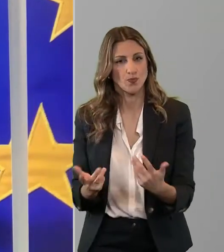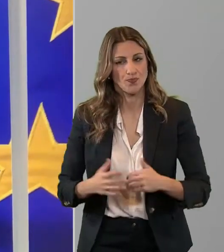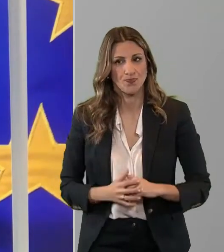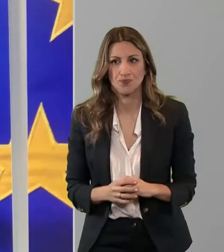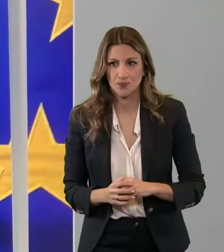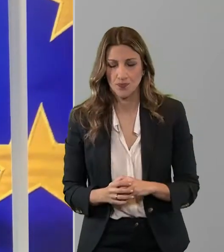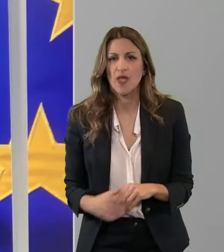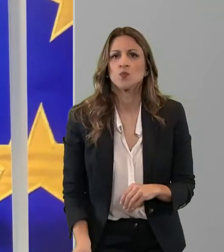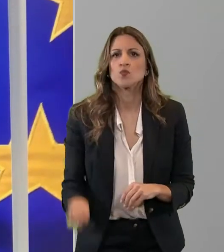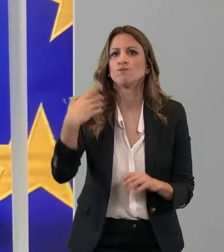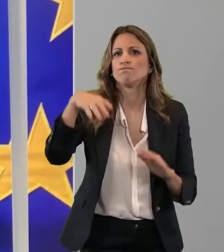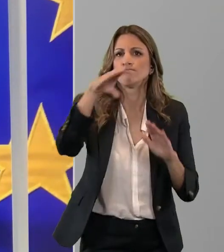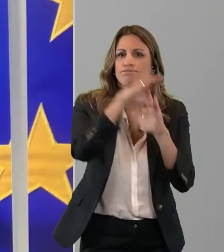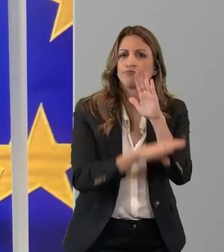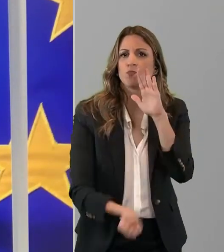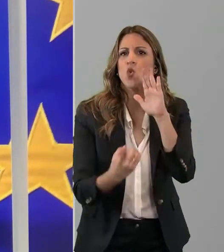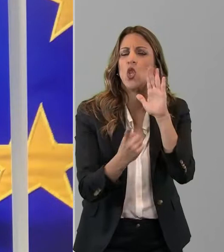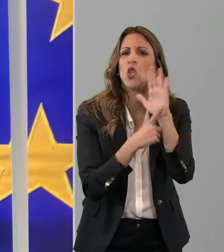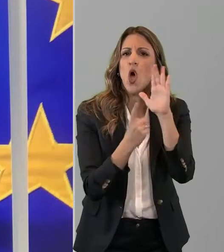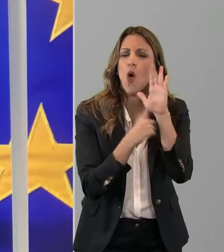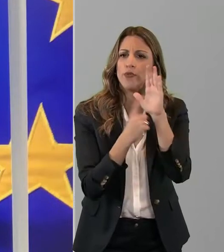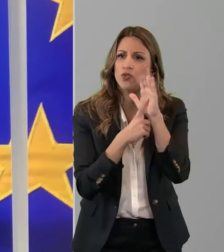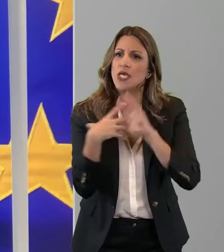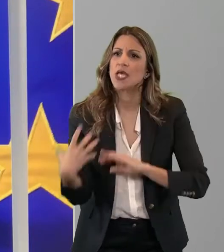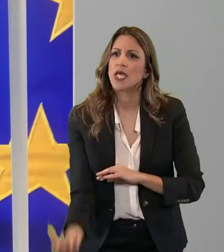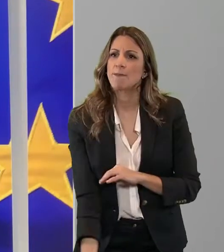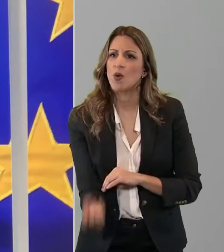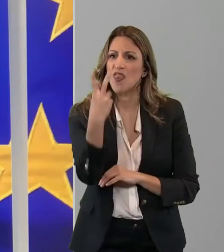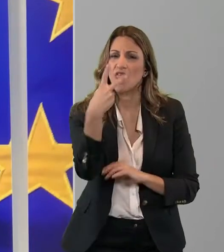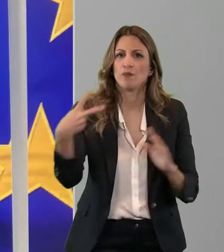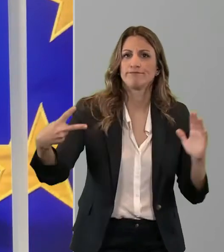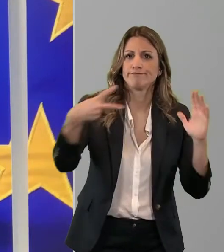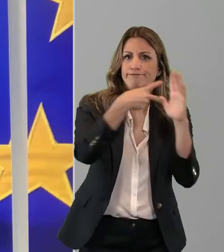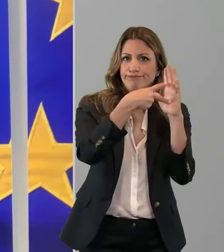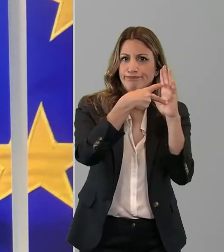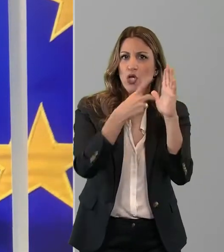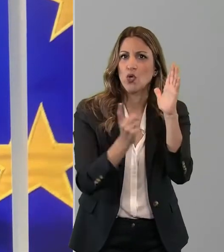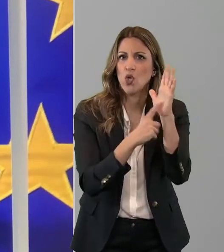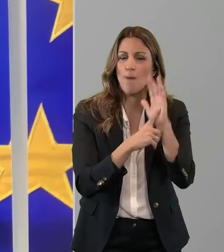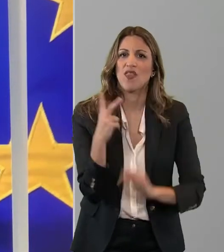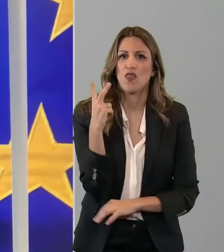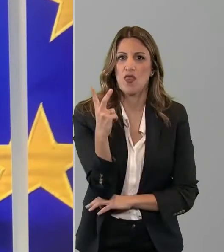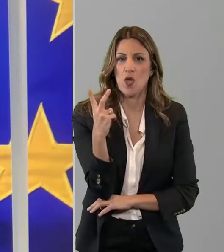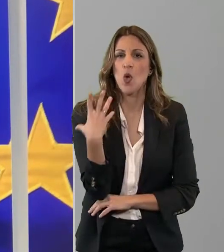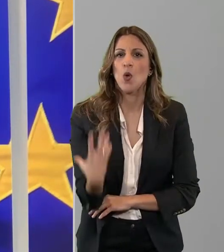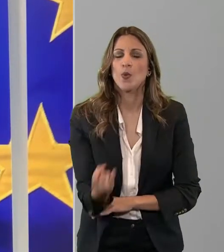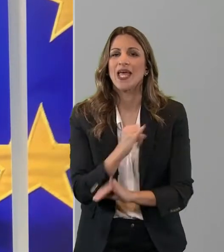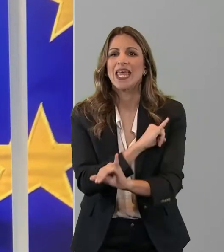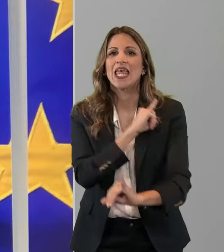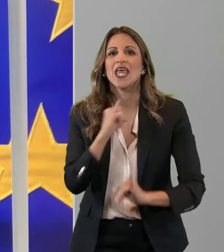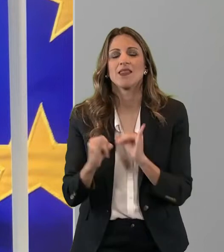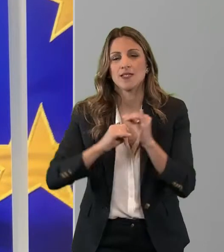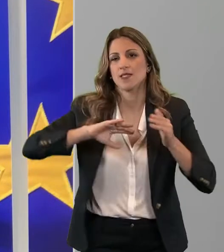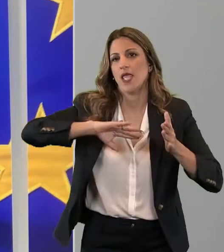Αυτό το νέο πλαίσιο το επιδιώκουμε με δύο κορυφαίες, εμβληματικές, κεντρικές νομοθετικές πρωτοβουλίες για τις ψηφιακές υπηρεσίες